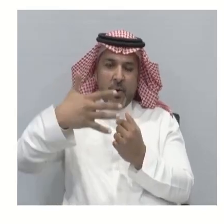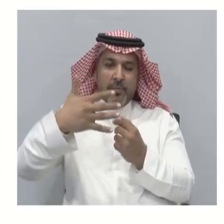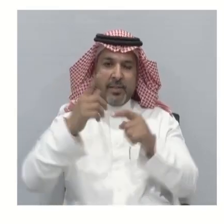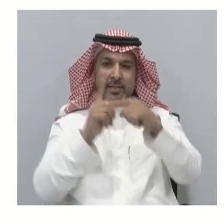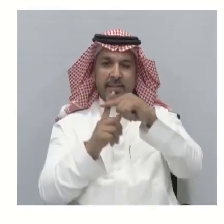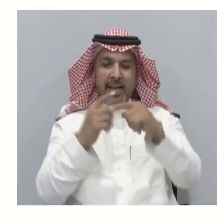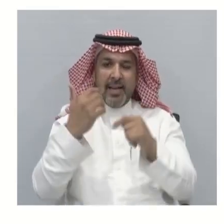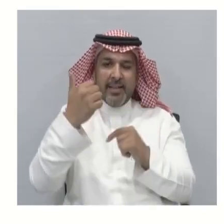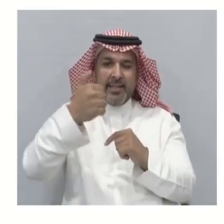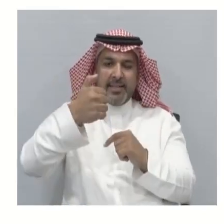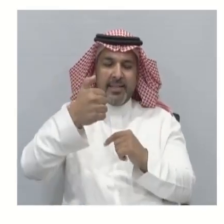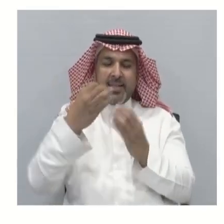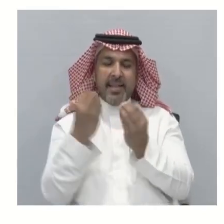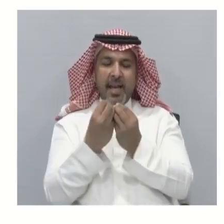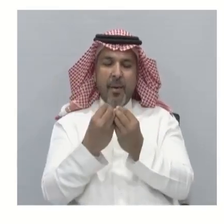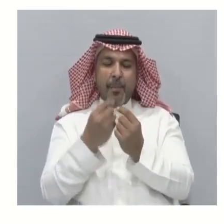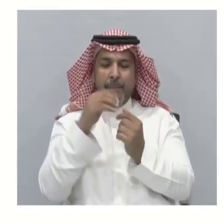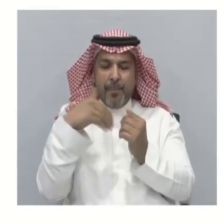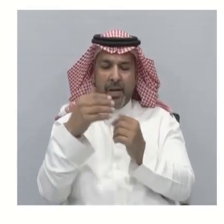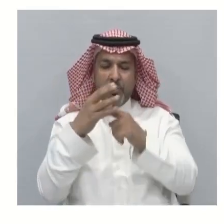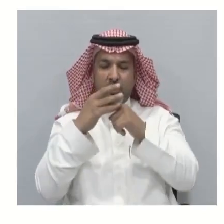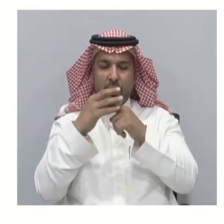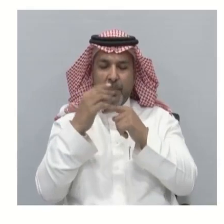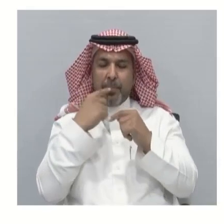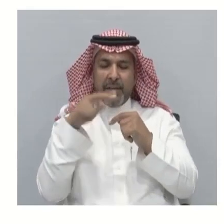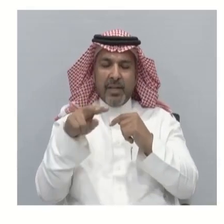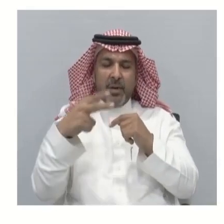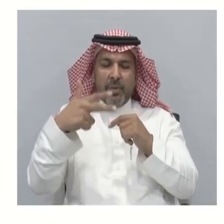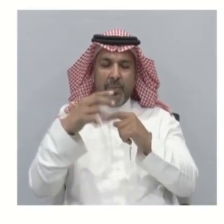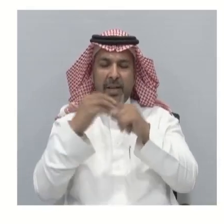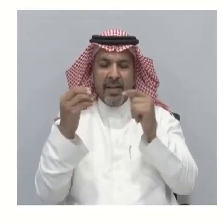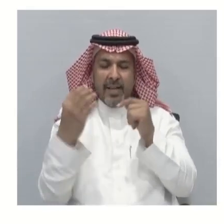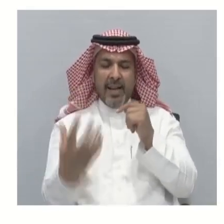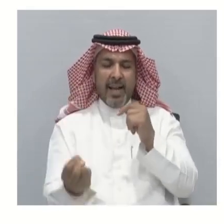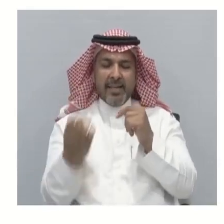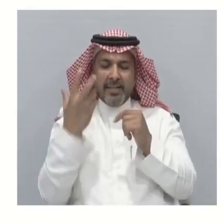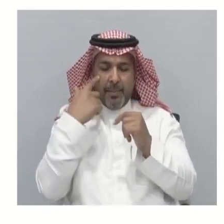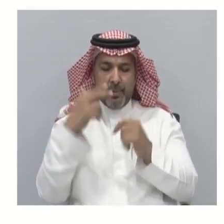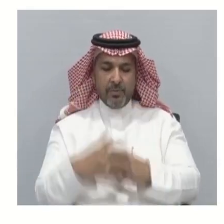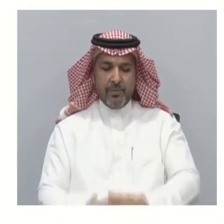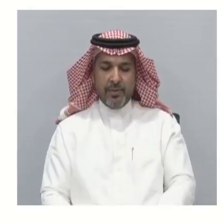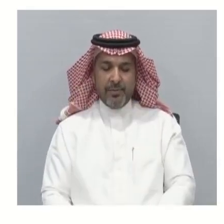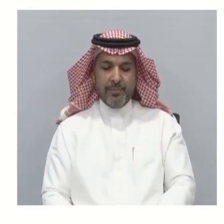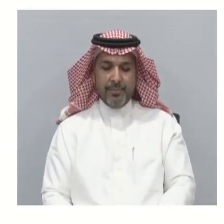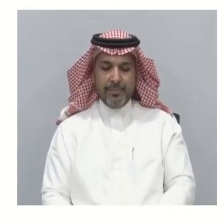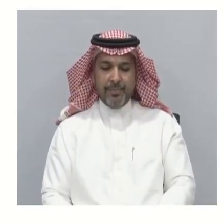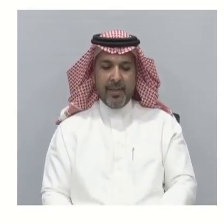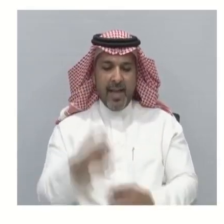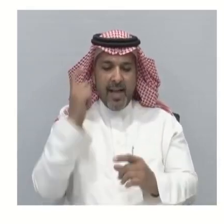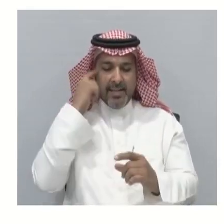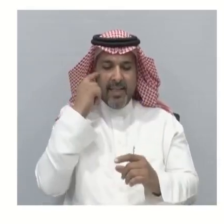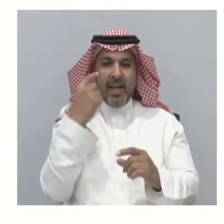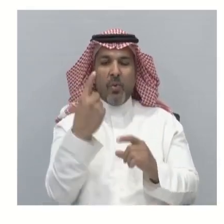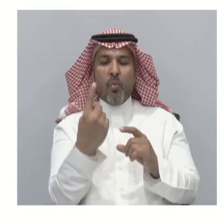واطرحهم من 180 فبالتالي قياس الزاويه هذه عندي كم 61 خلاص عند قياس الزاويه